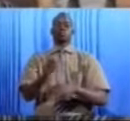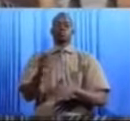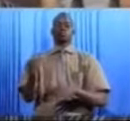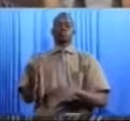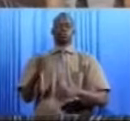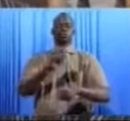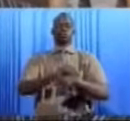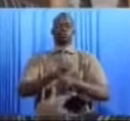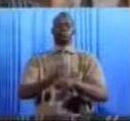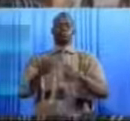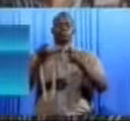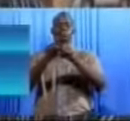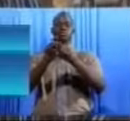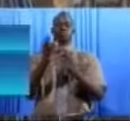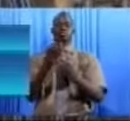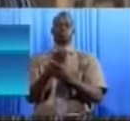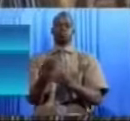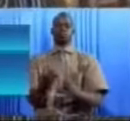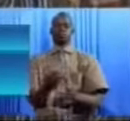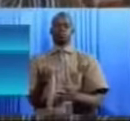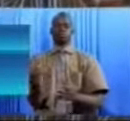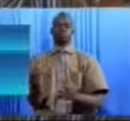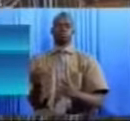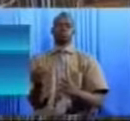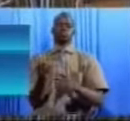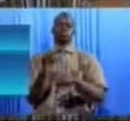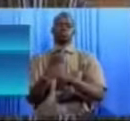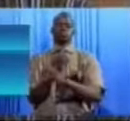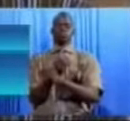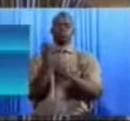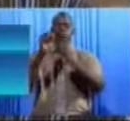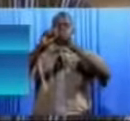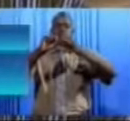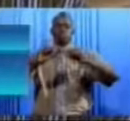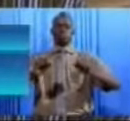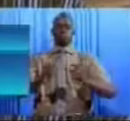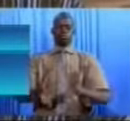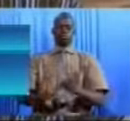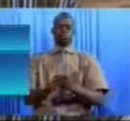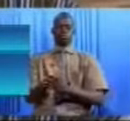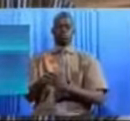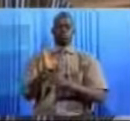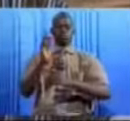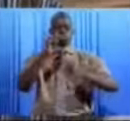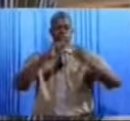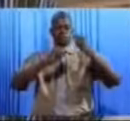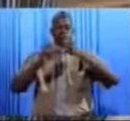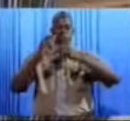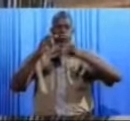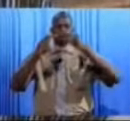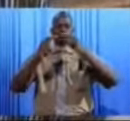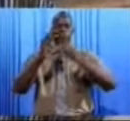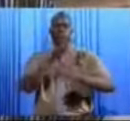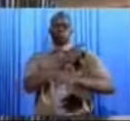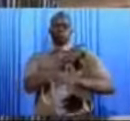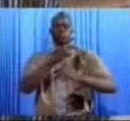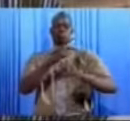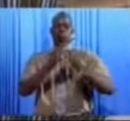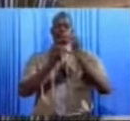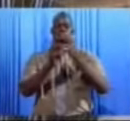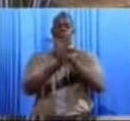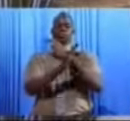comme autre l'opérationnalisation d'un site d'un circuit touristique au niveau de la province de l'oubritenga